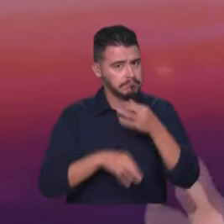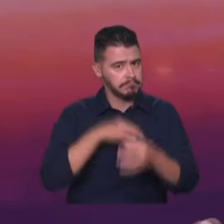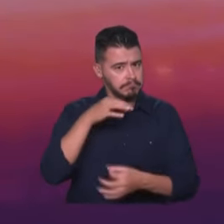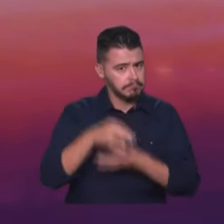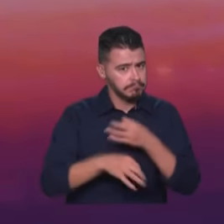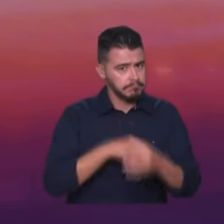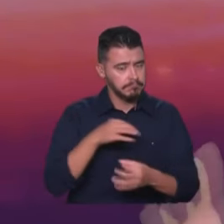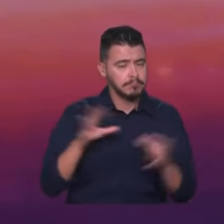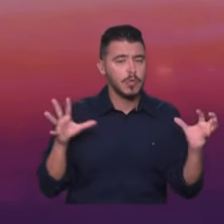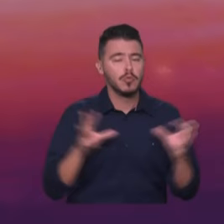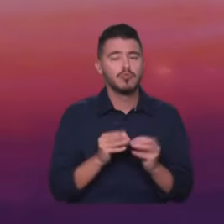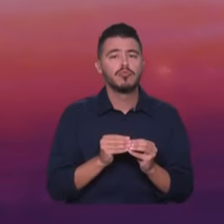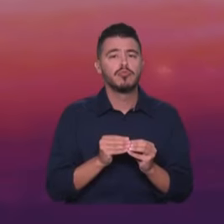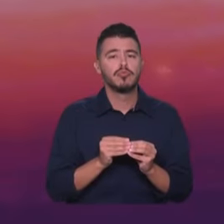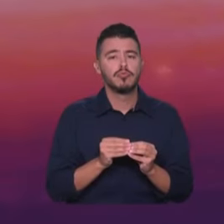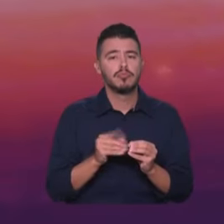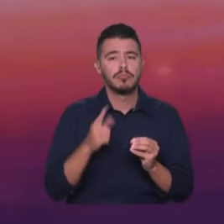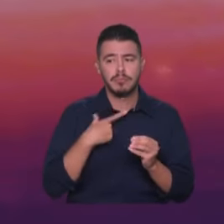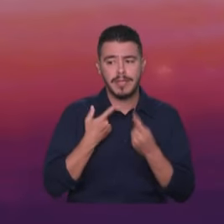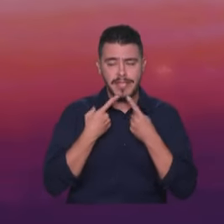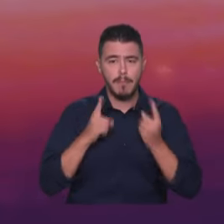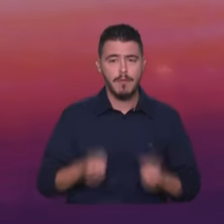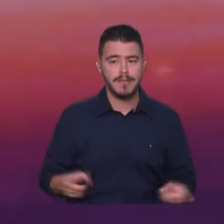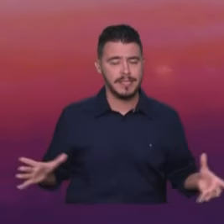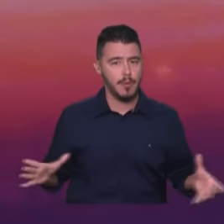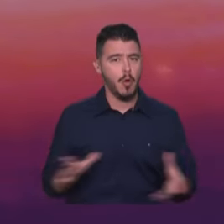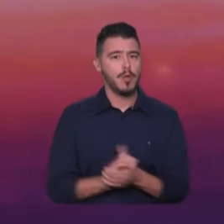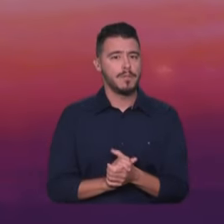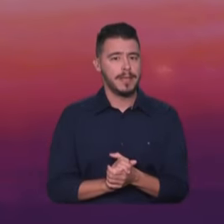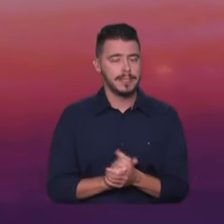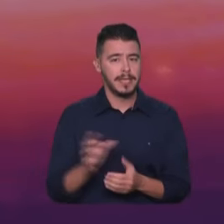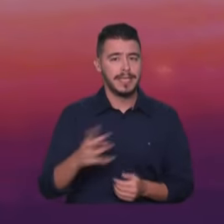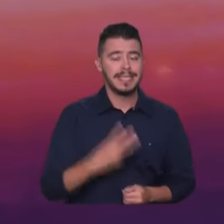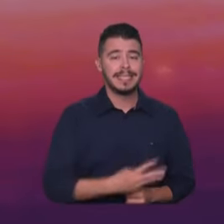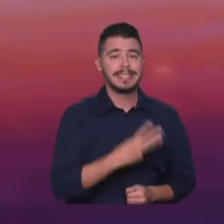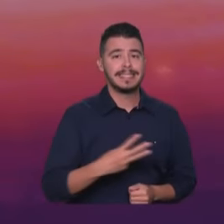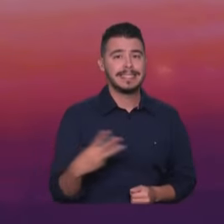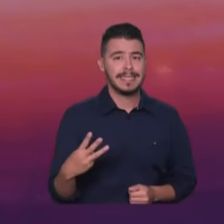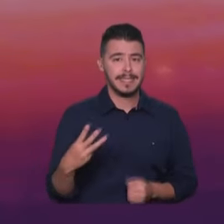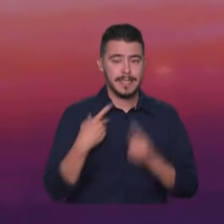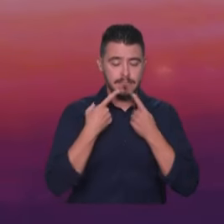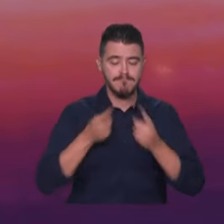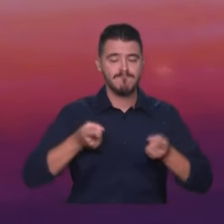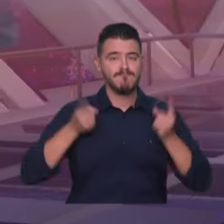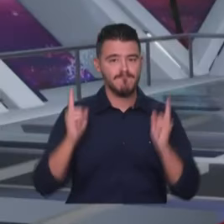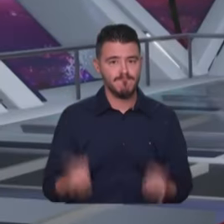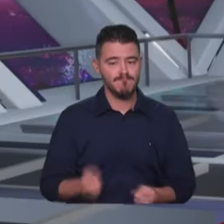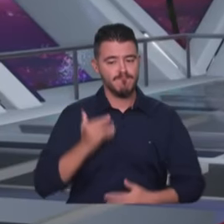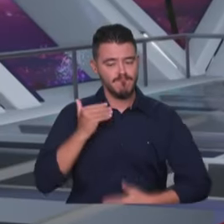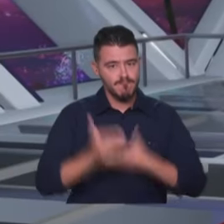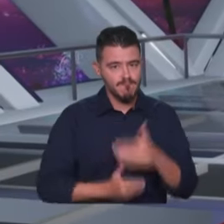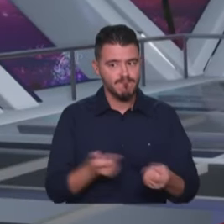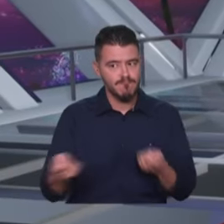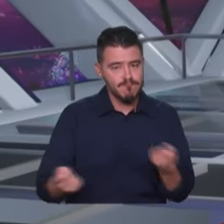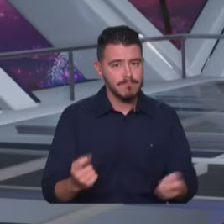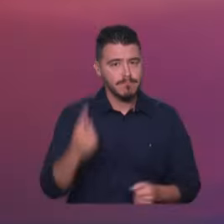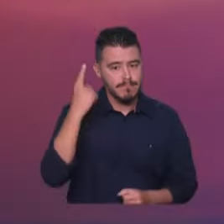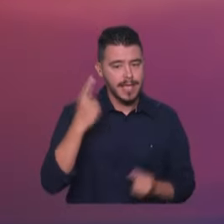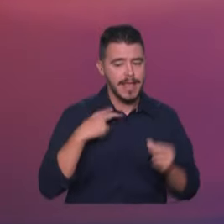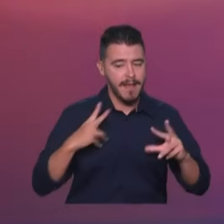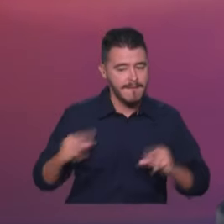γραμμή, την πολιτική την οποία έχουμε συναποφασίσει, που είναι ότι ο ΣΥΡΙΖΑ οφείλει να ηγηθεί μιας ευρείας προοδευτικής. Δεν υπάρχει λοιπόν κάποια